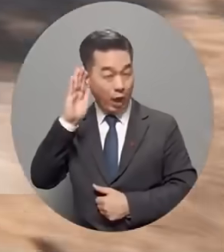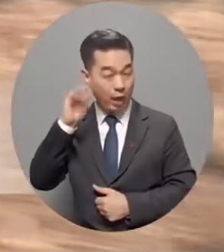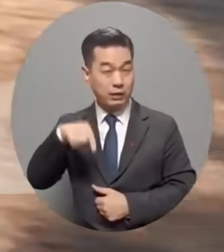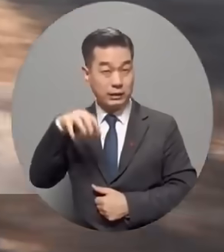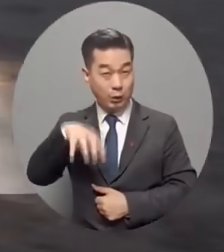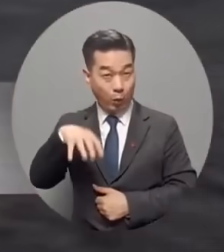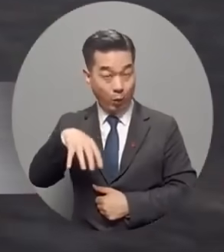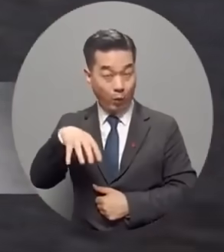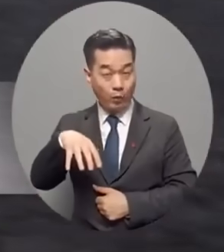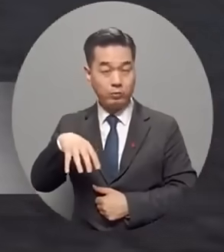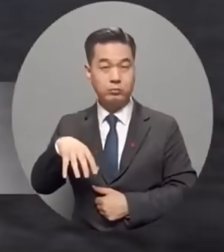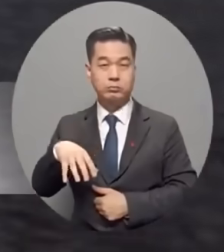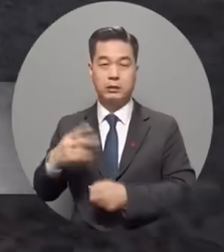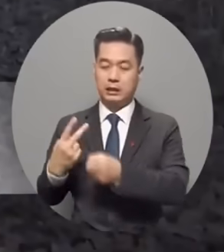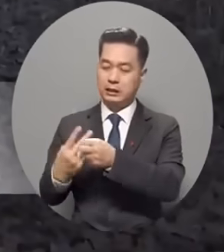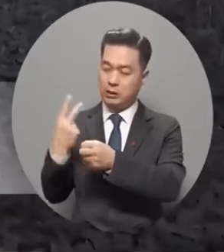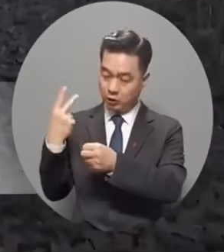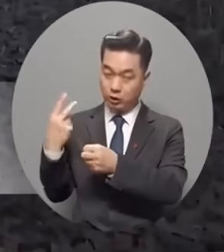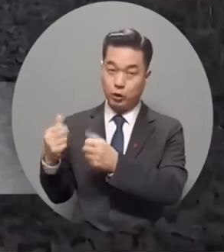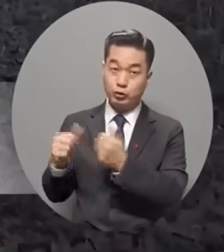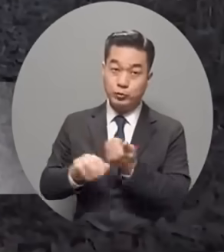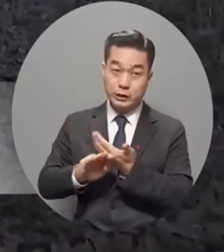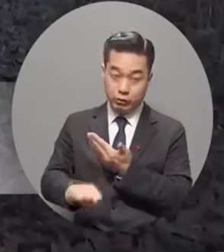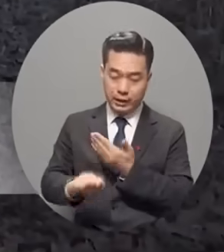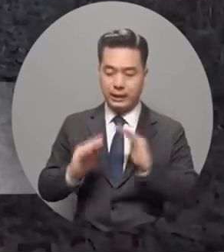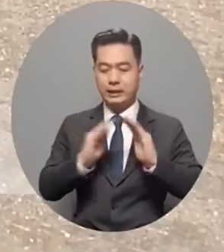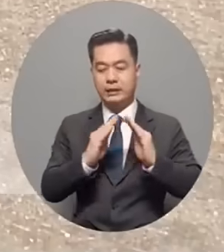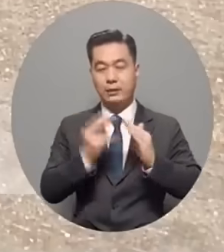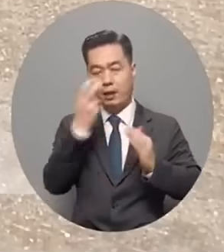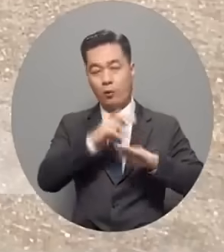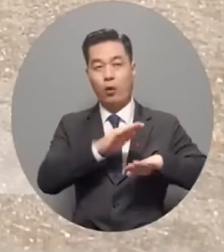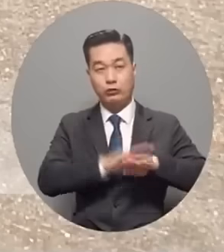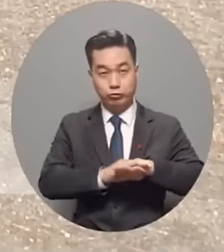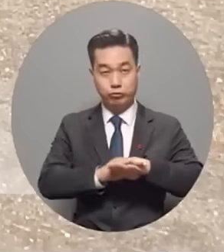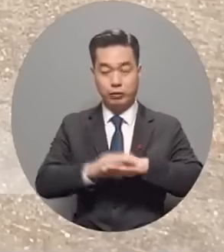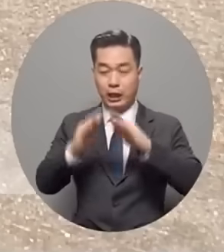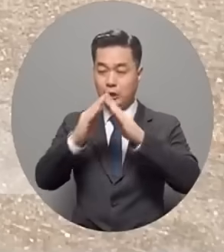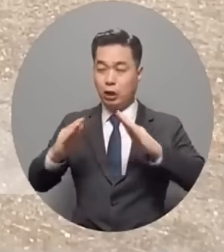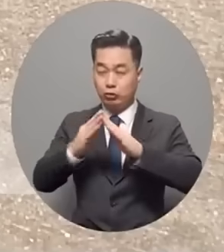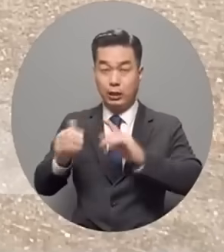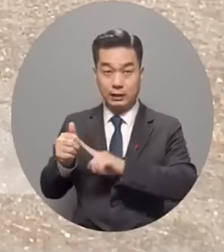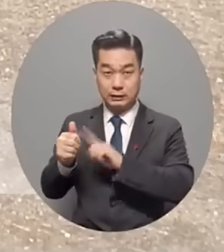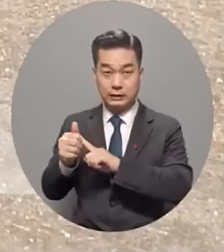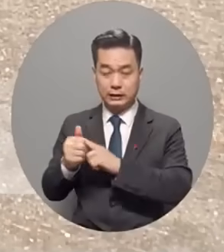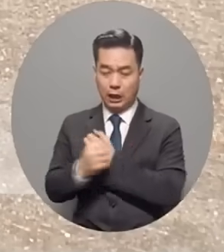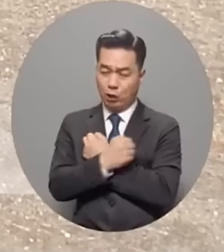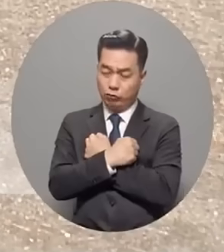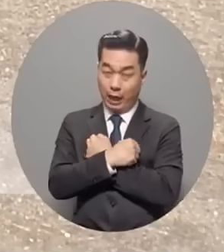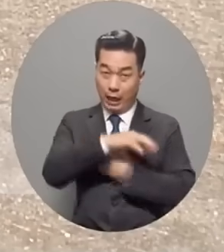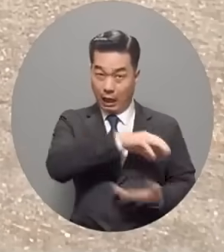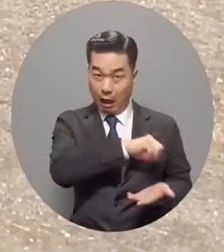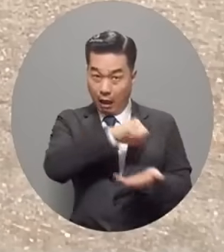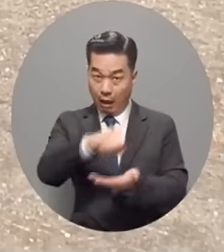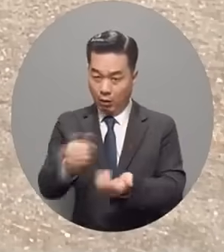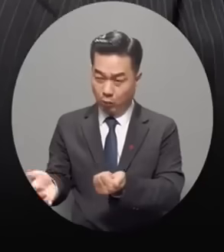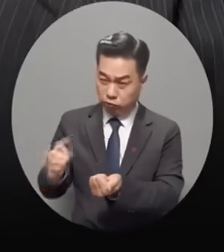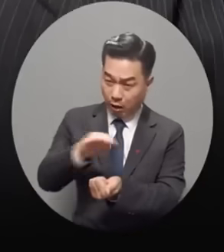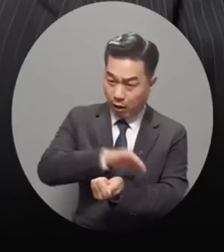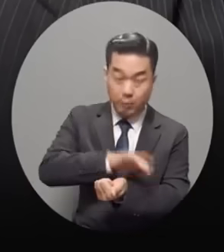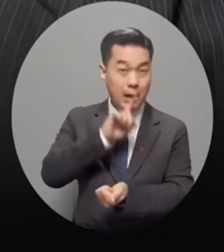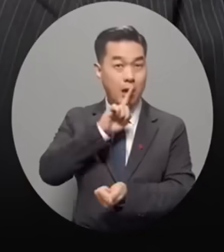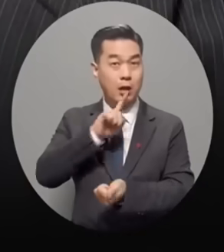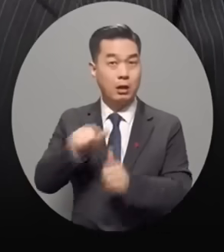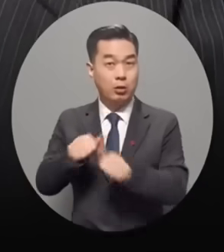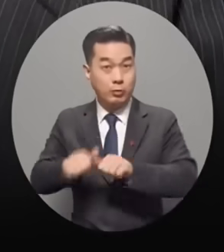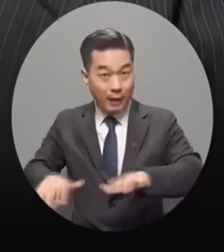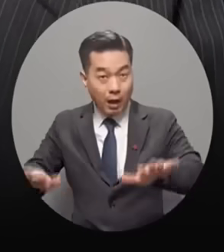전망대 부지에 2년 전 숨진 뒤 자택에 보관 중인 전두환 씨의 유해가 묻힐 수 있다는 소식이 알려졌습니다.